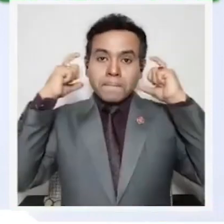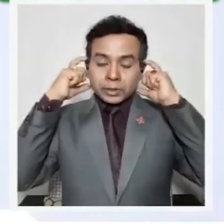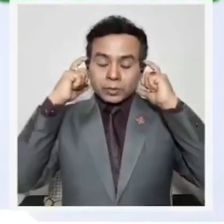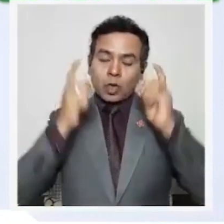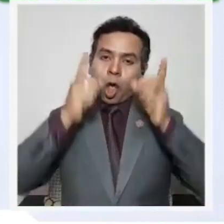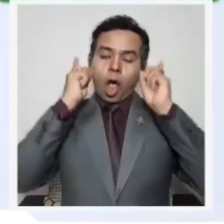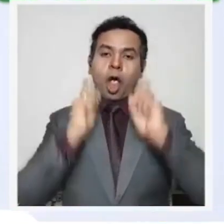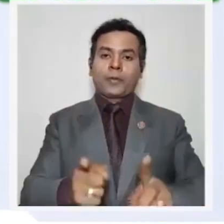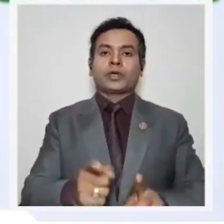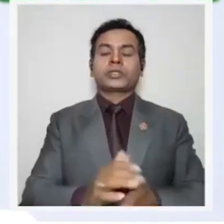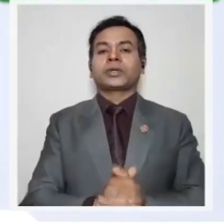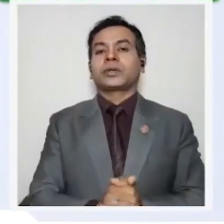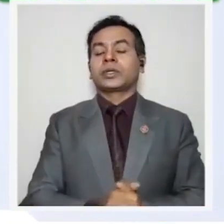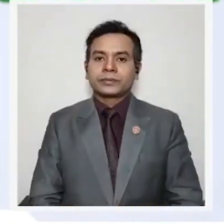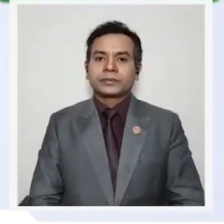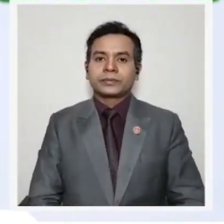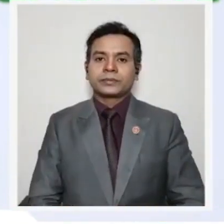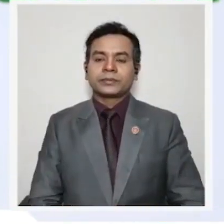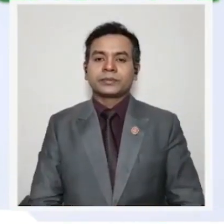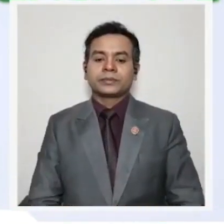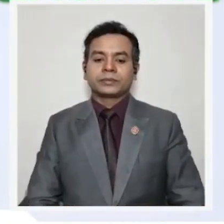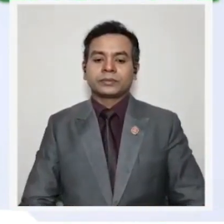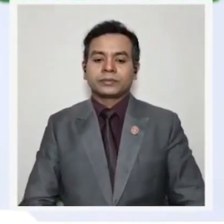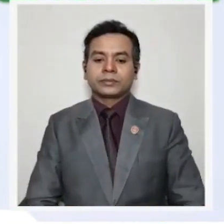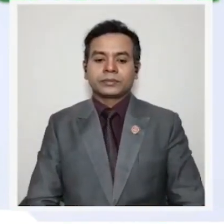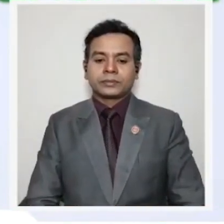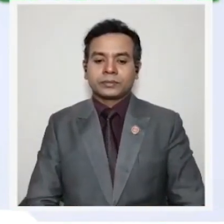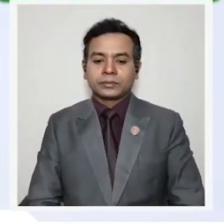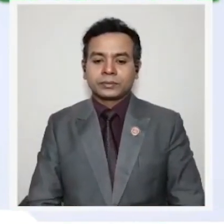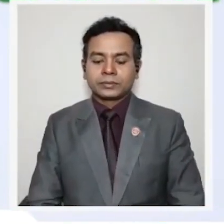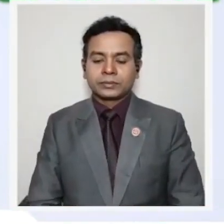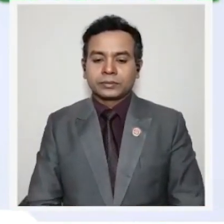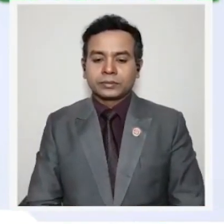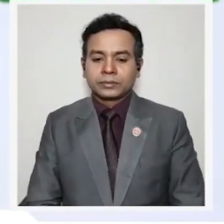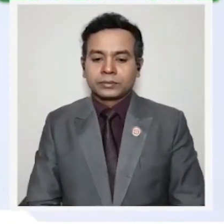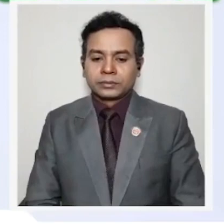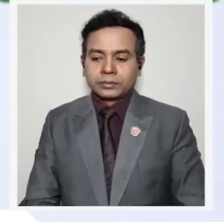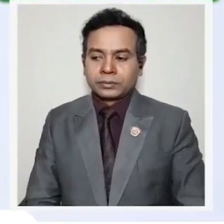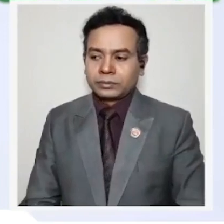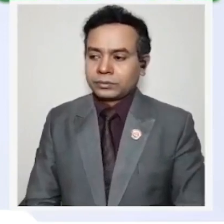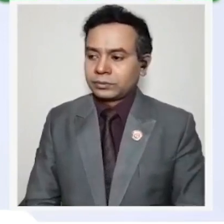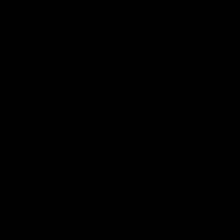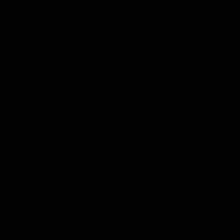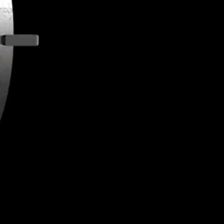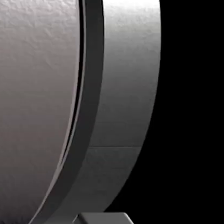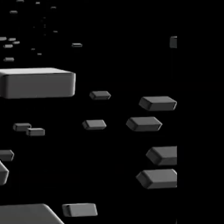থাকবেন, আপনি তত বেশি সুরক্ষিত থাকবেন। সবাইকে অনেক অনেক ধন্যবাদ। আসসালামু আলাইকুম।